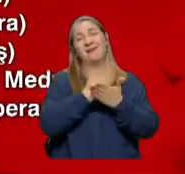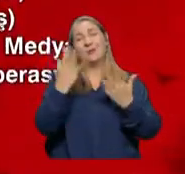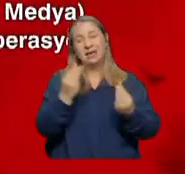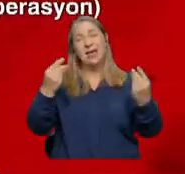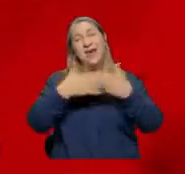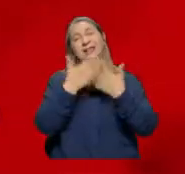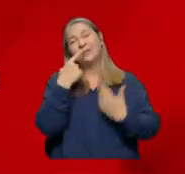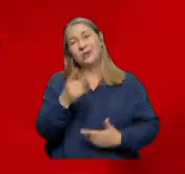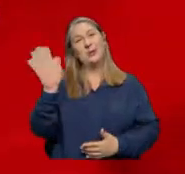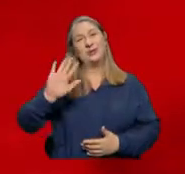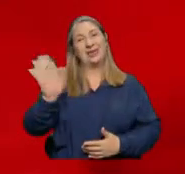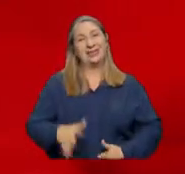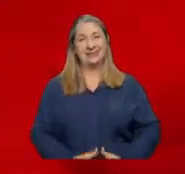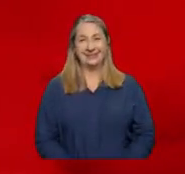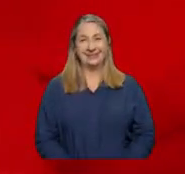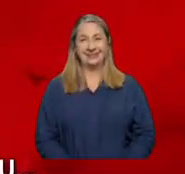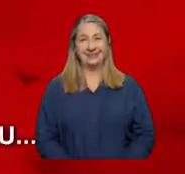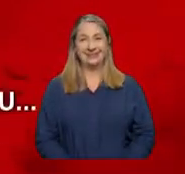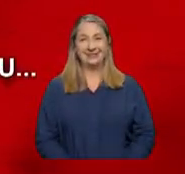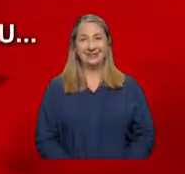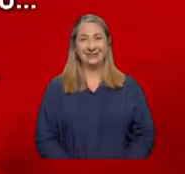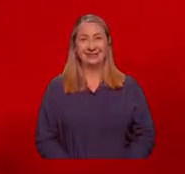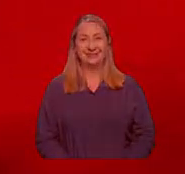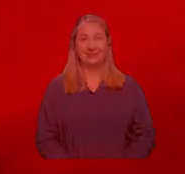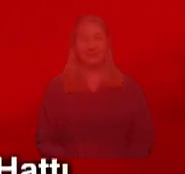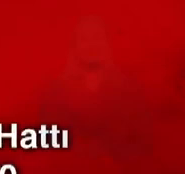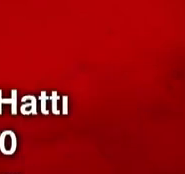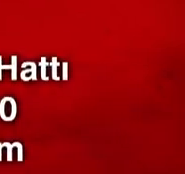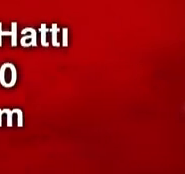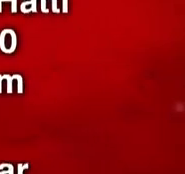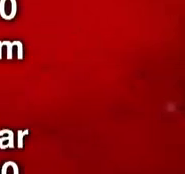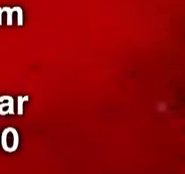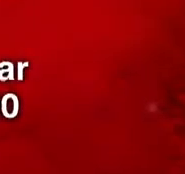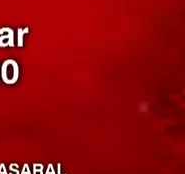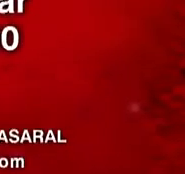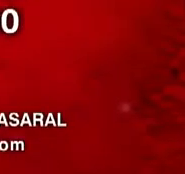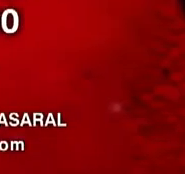akşam geçirmenizi diliyoruz Hoşçakalın dostluğumuz var